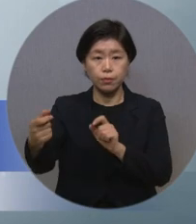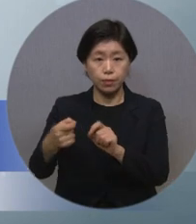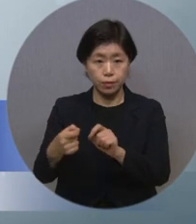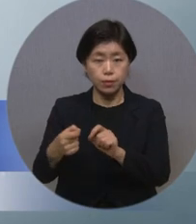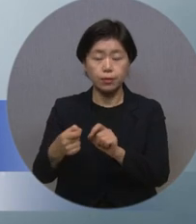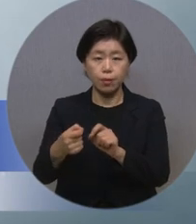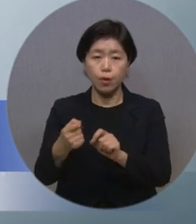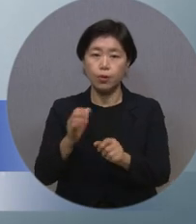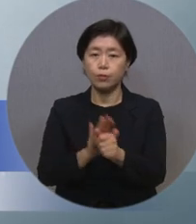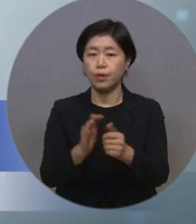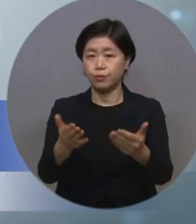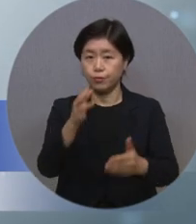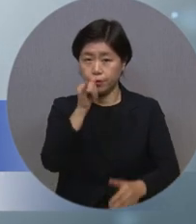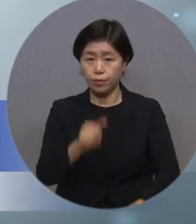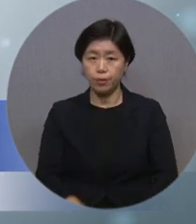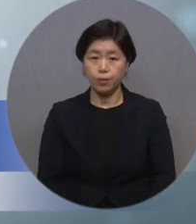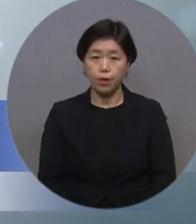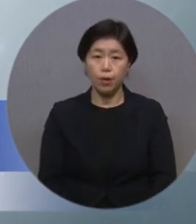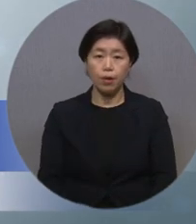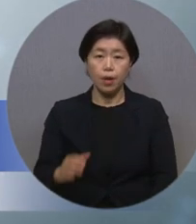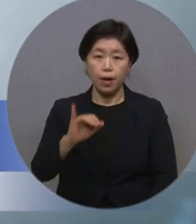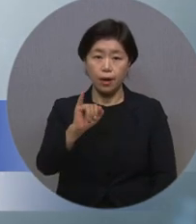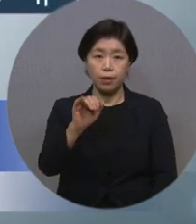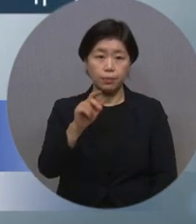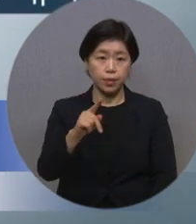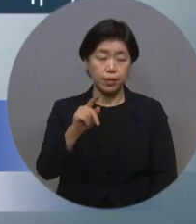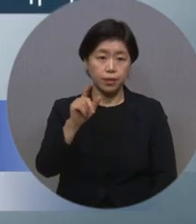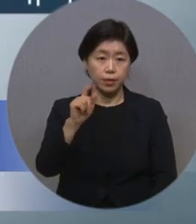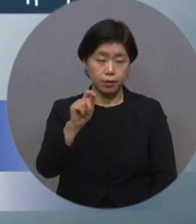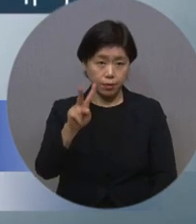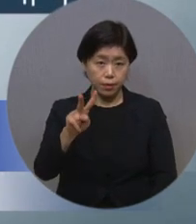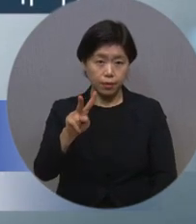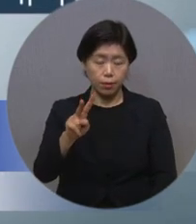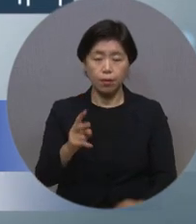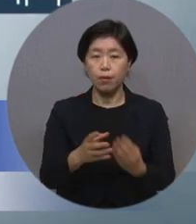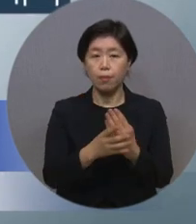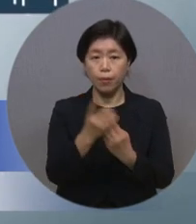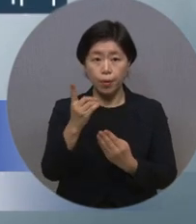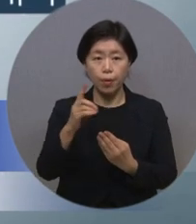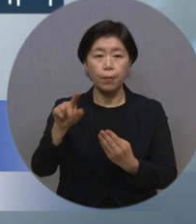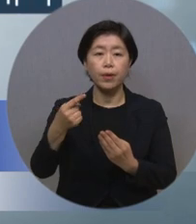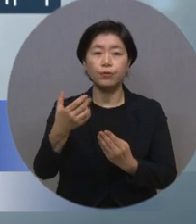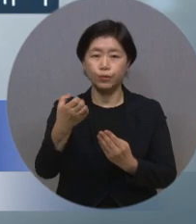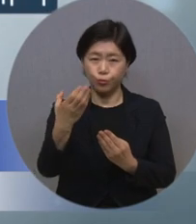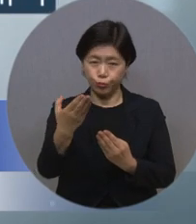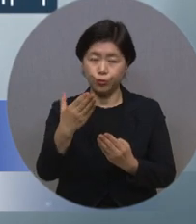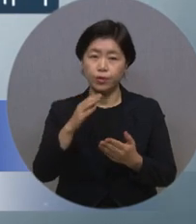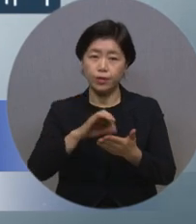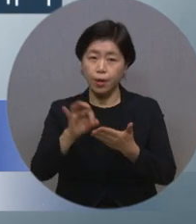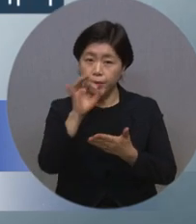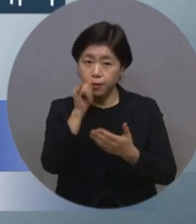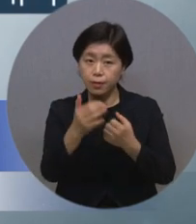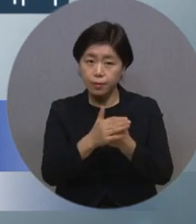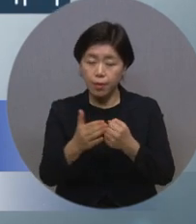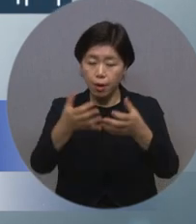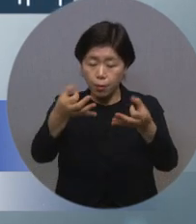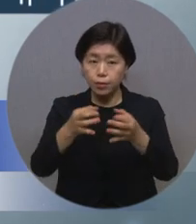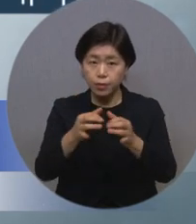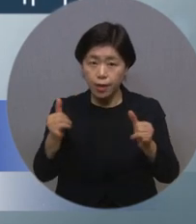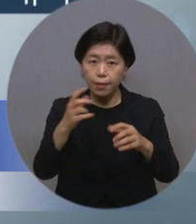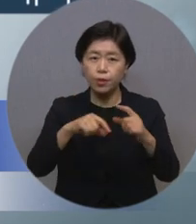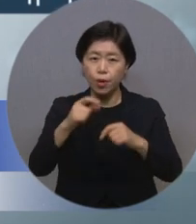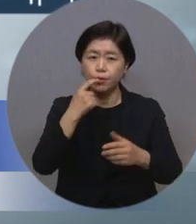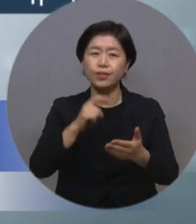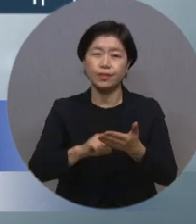복지tv는이 최근 IPTV 채널번호 199번 단일화로이 시청자들의 접근성을 높이고 있습니다